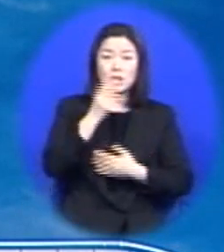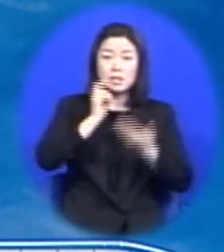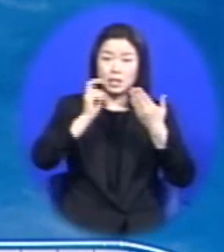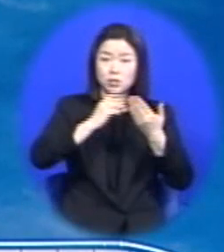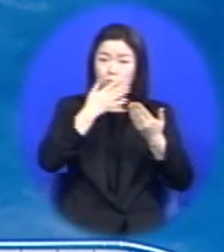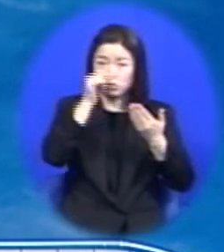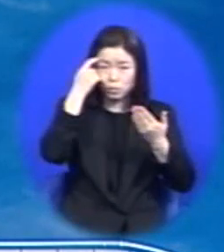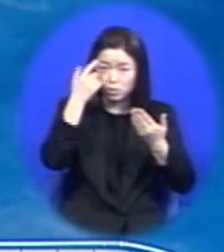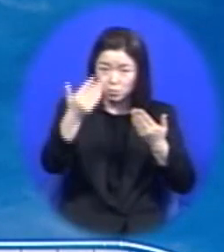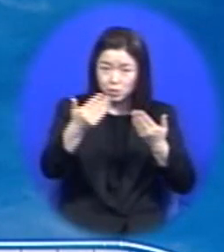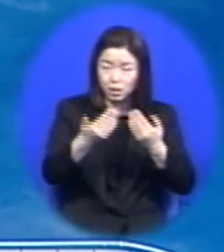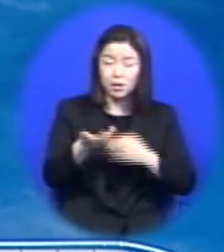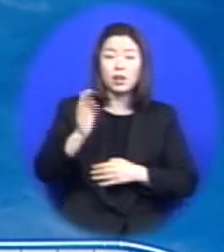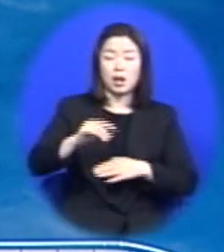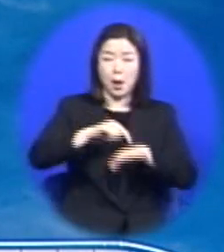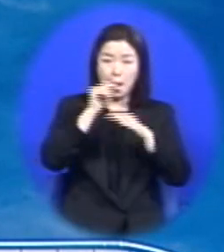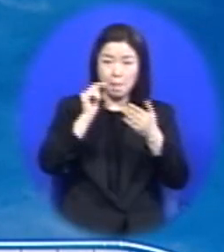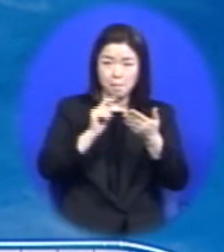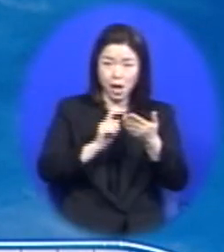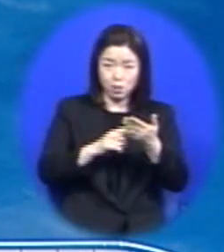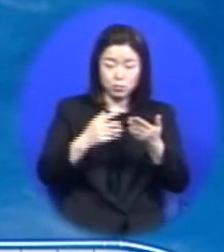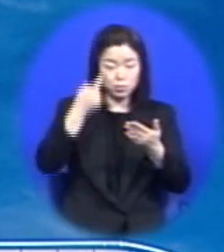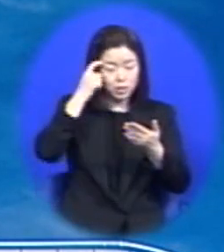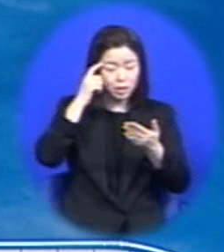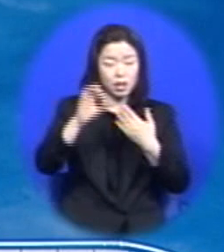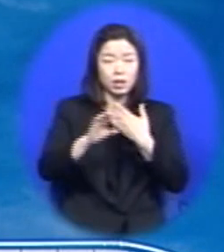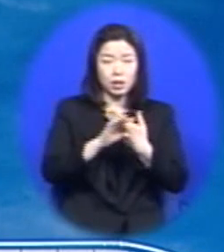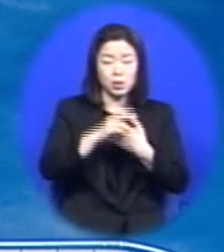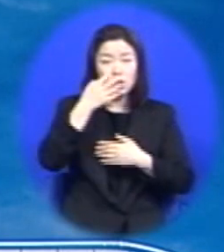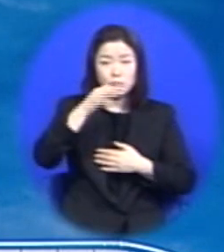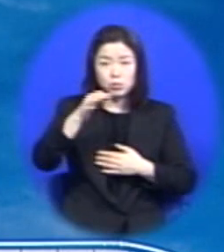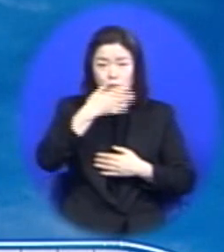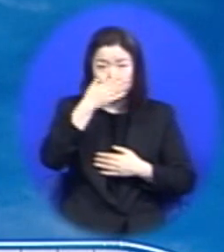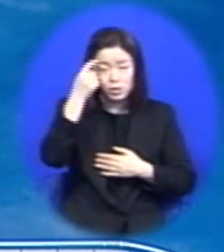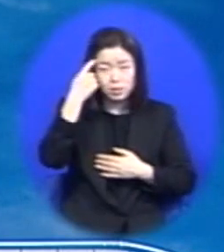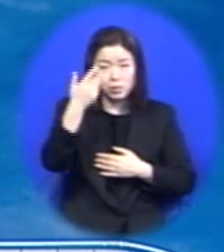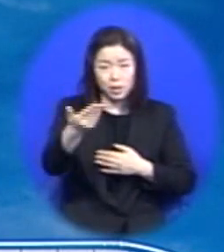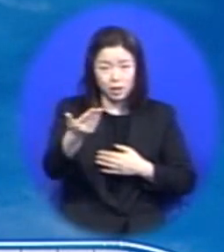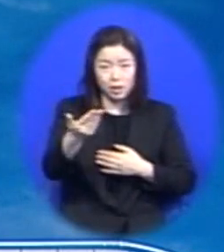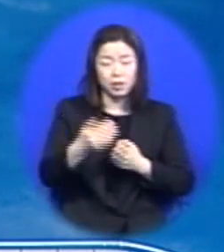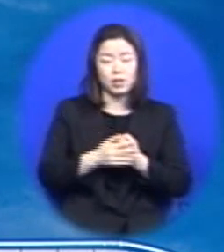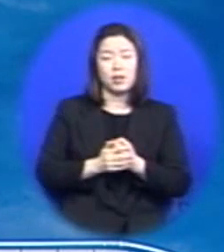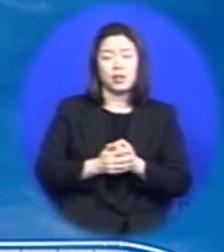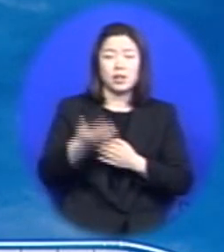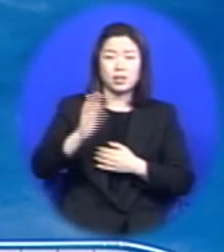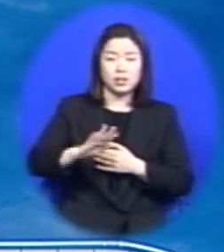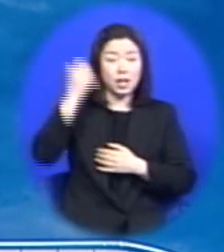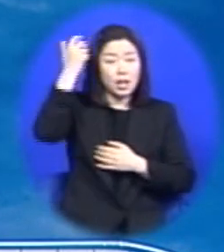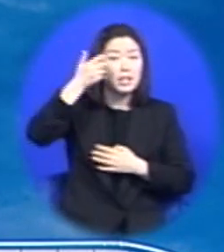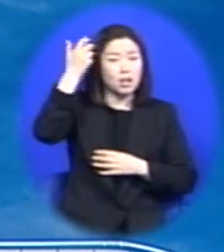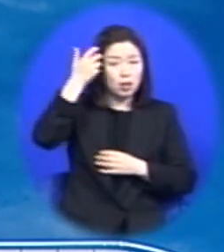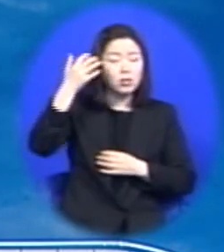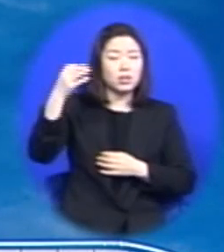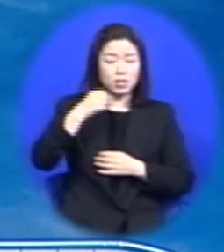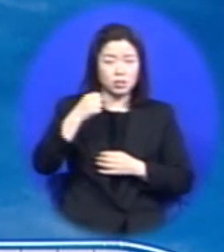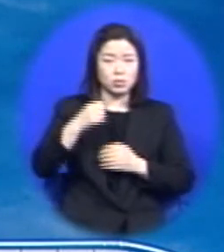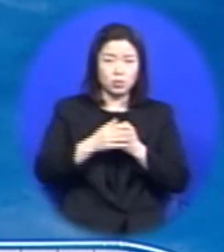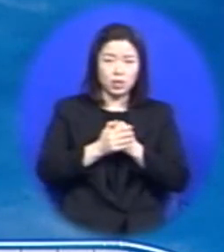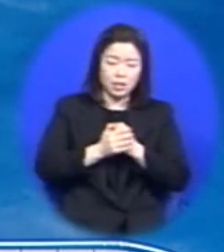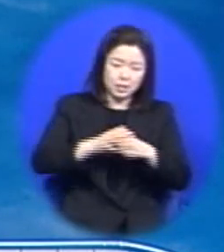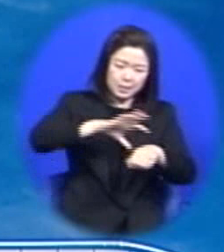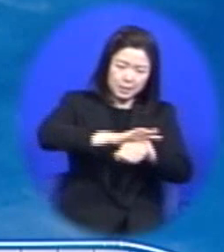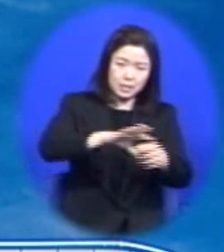마음으로 생각하면 찬송 부르겠어요? 영으로 그렇게 두들겨 맞고 착고에